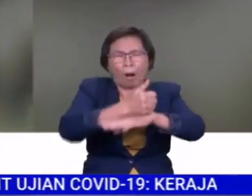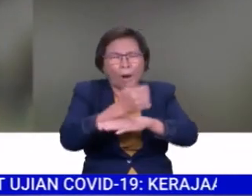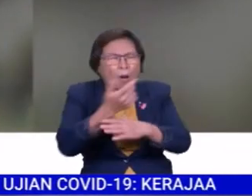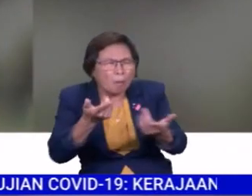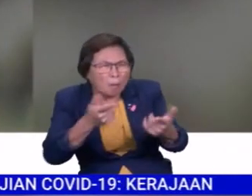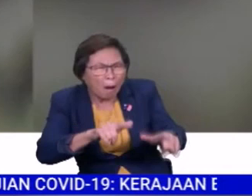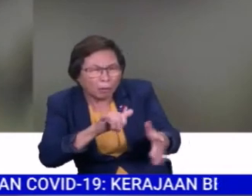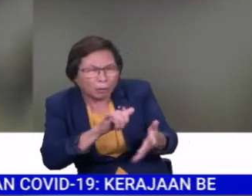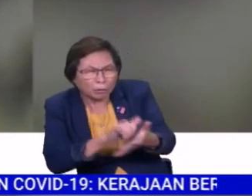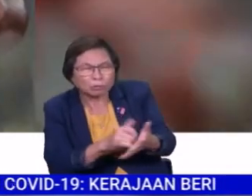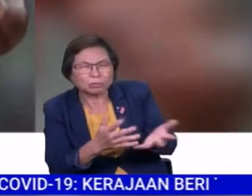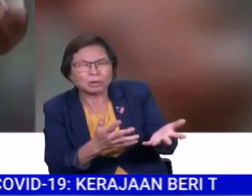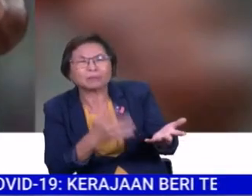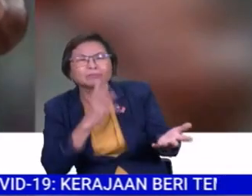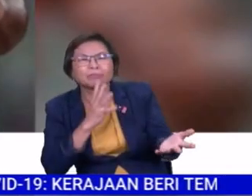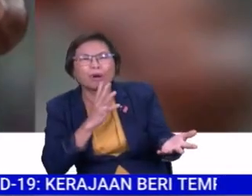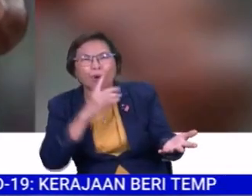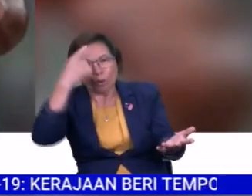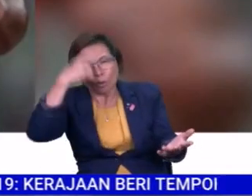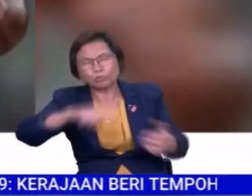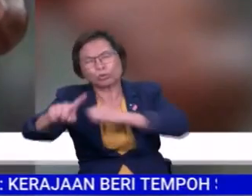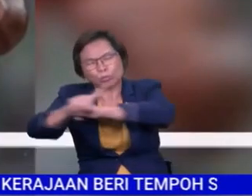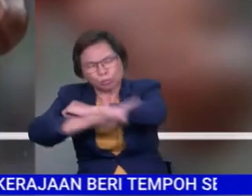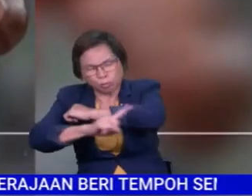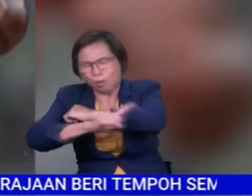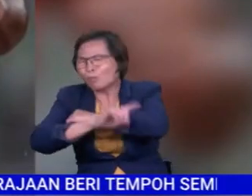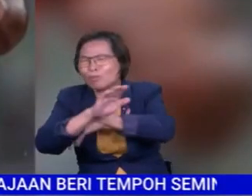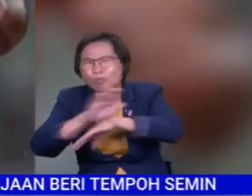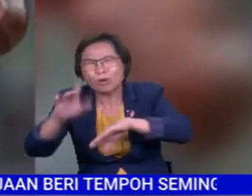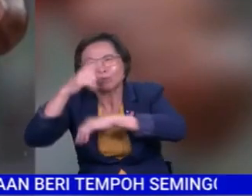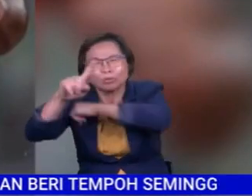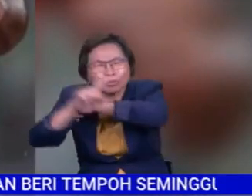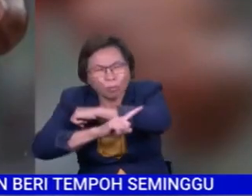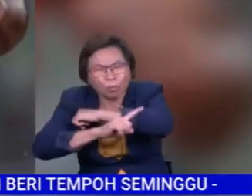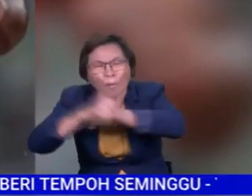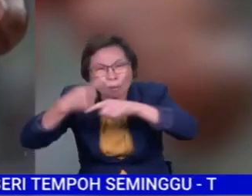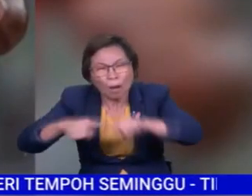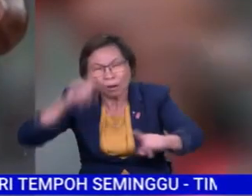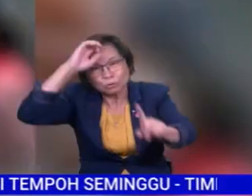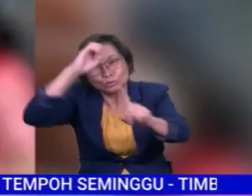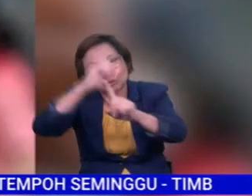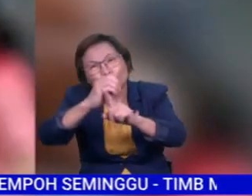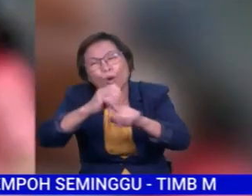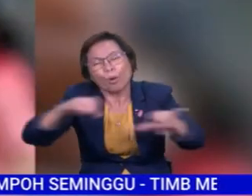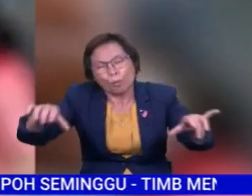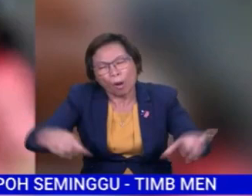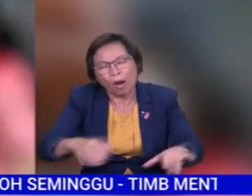berkenaan, katanya ia bukan bersifat untuk menghukum mana-mana pihak. Sebaliknya, ia bertujuan untuk